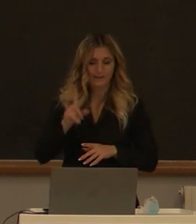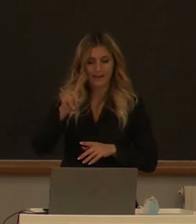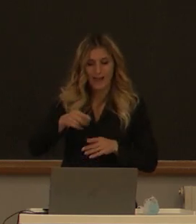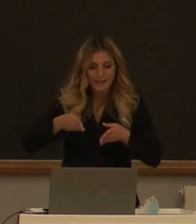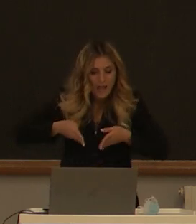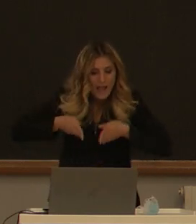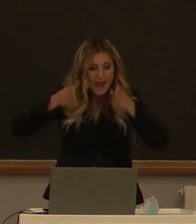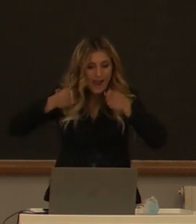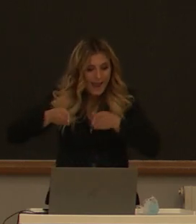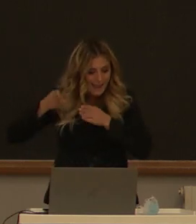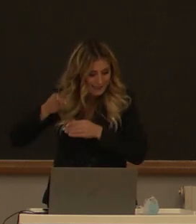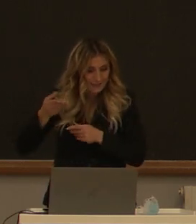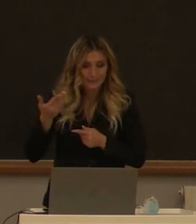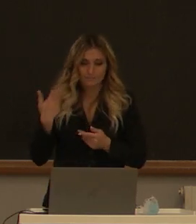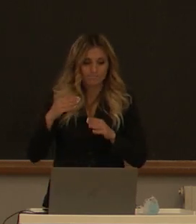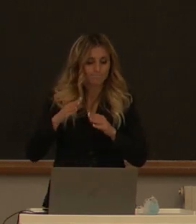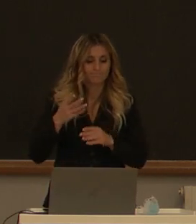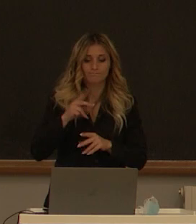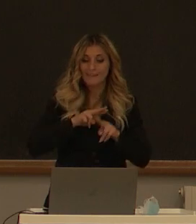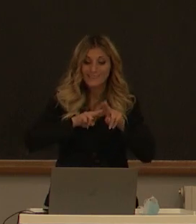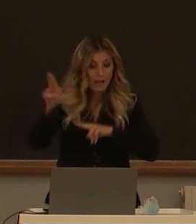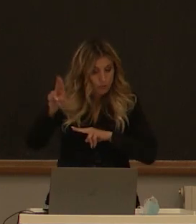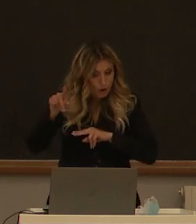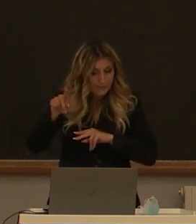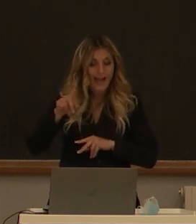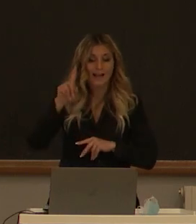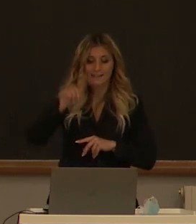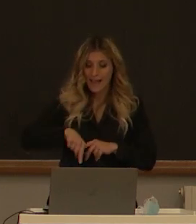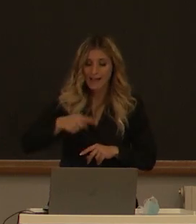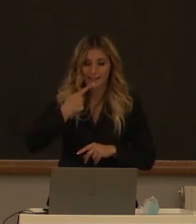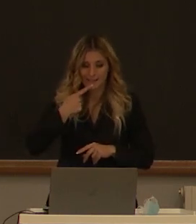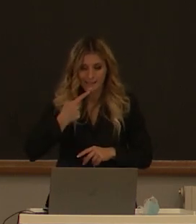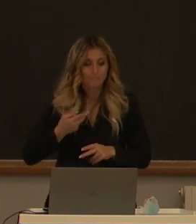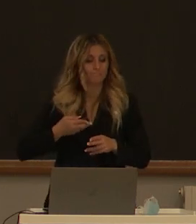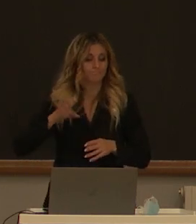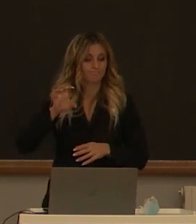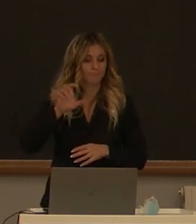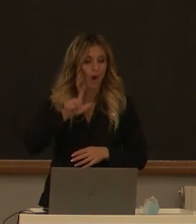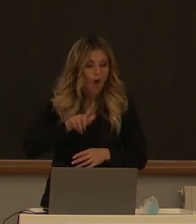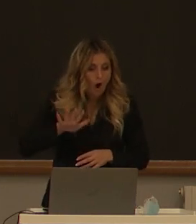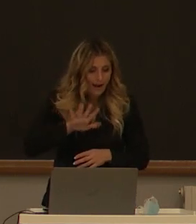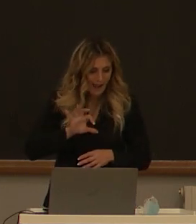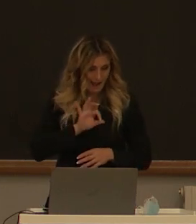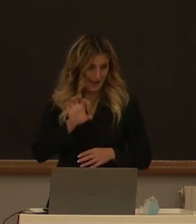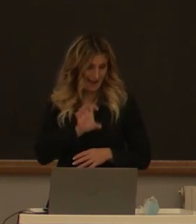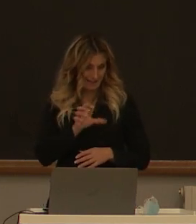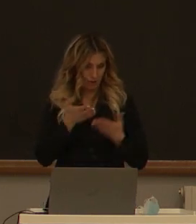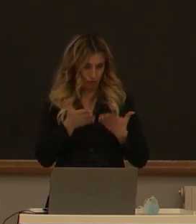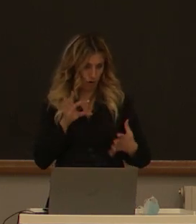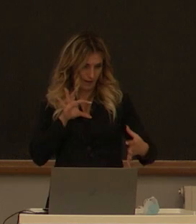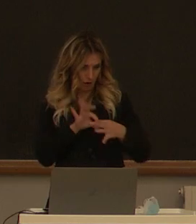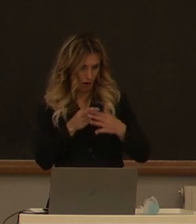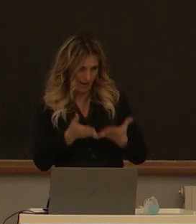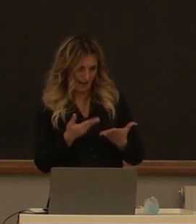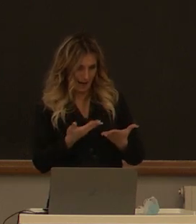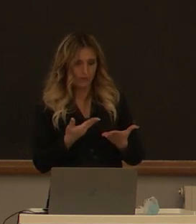enti a livello nazionale sia anche diciamo gli enti a livello locale, soprattutto per l'appunto quelle che